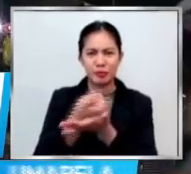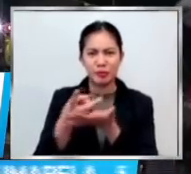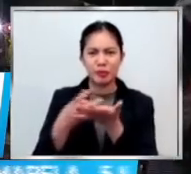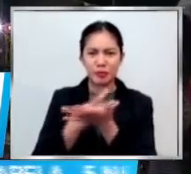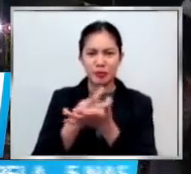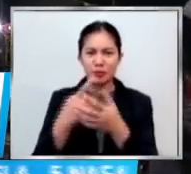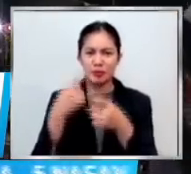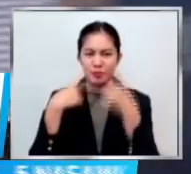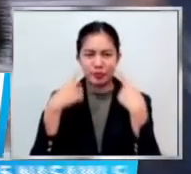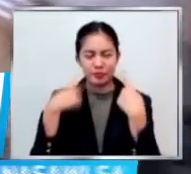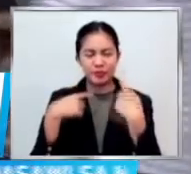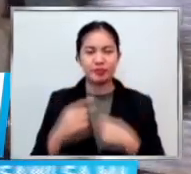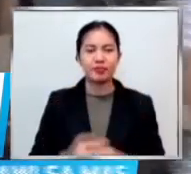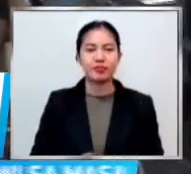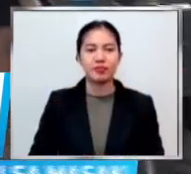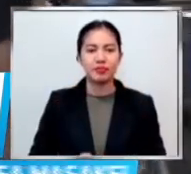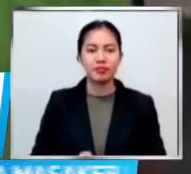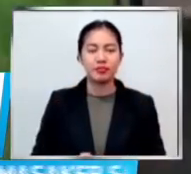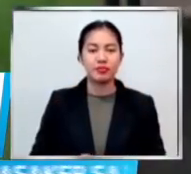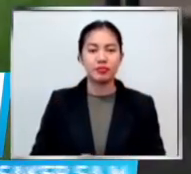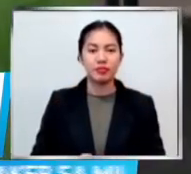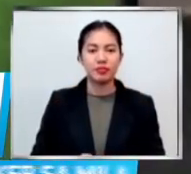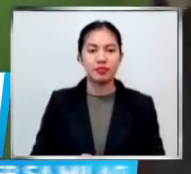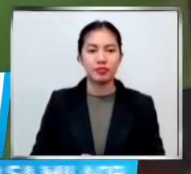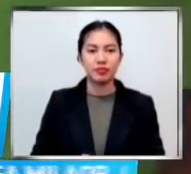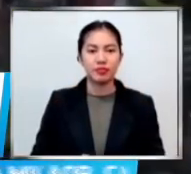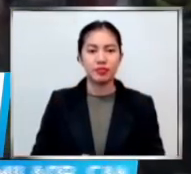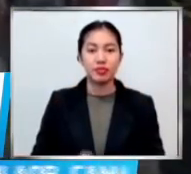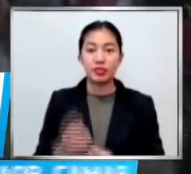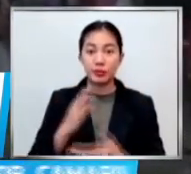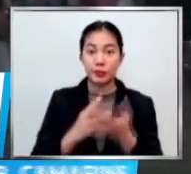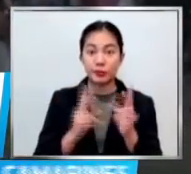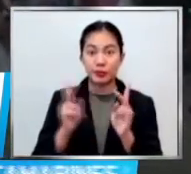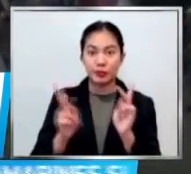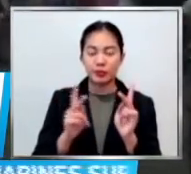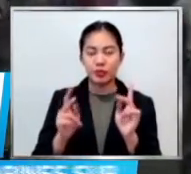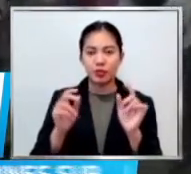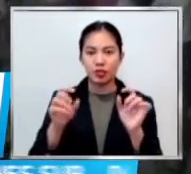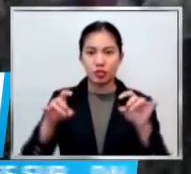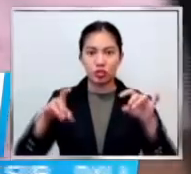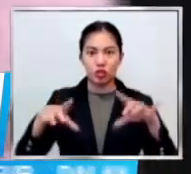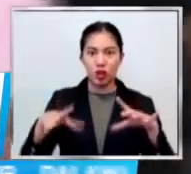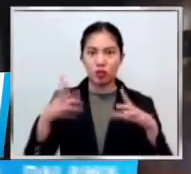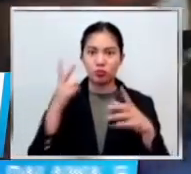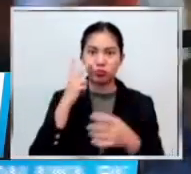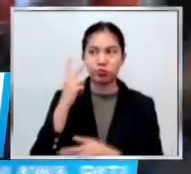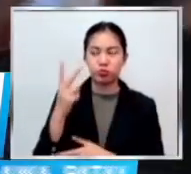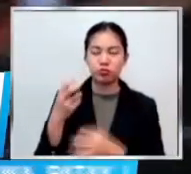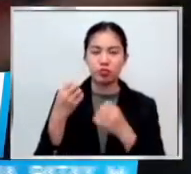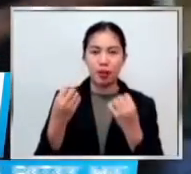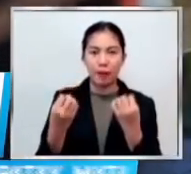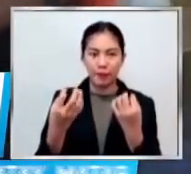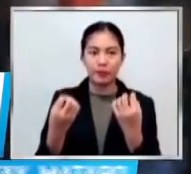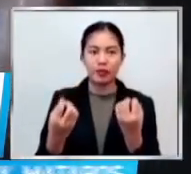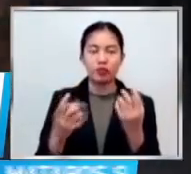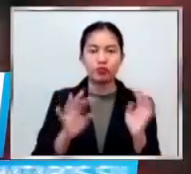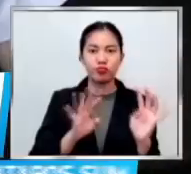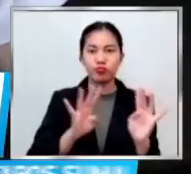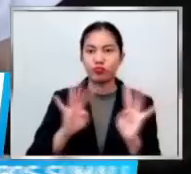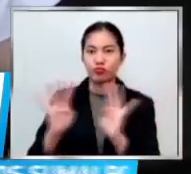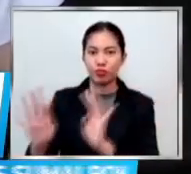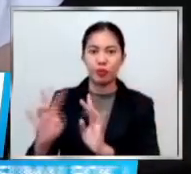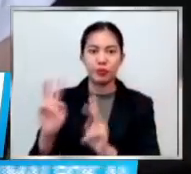Ang ilan nagulat daw sa inabutan sa Marikina River Park. Hindi raw kasi nila inakala na dadagsain ito ng maraming